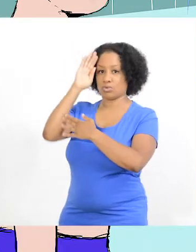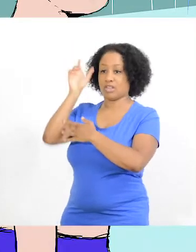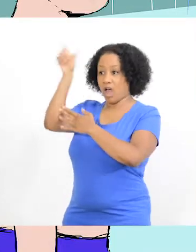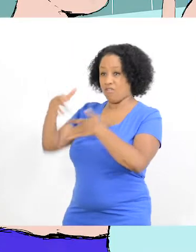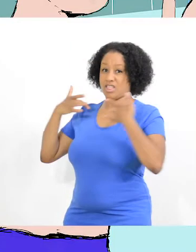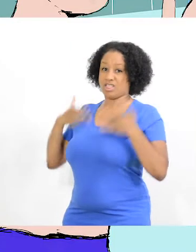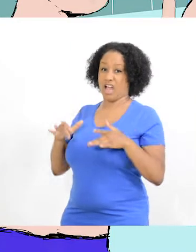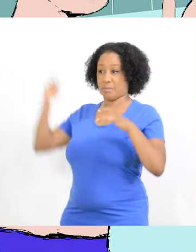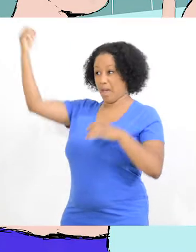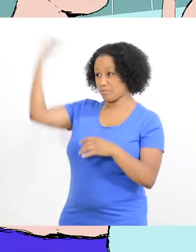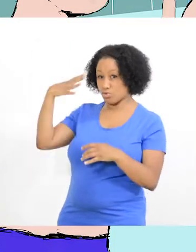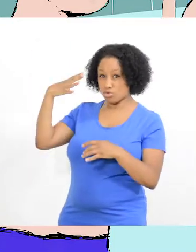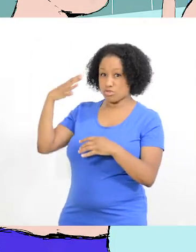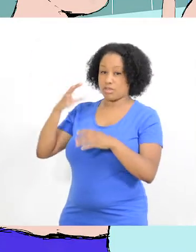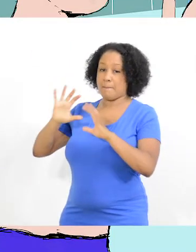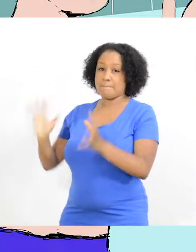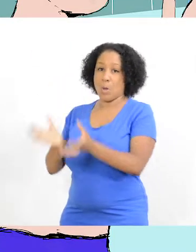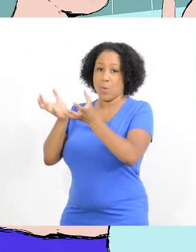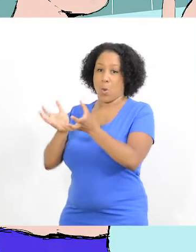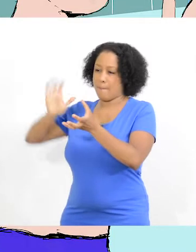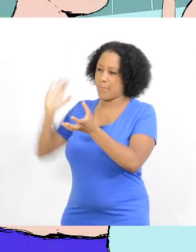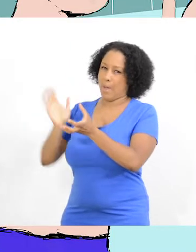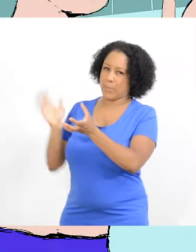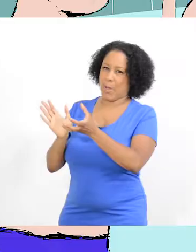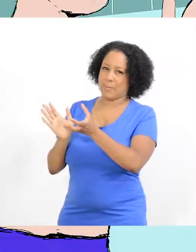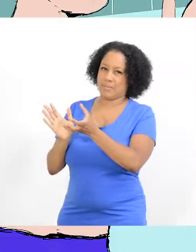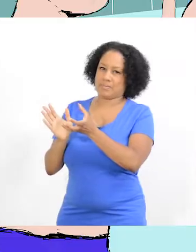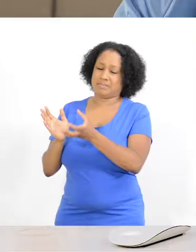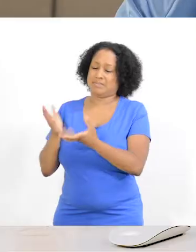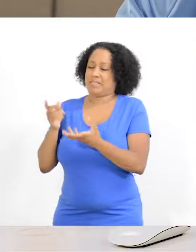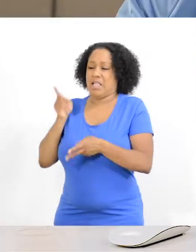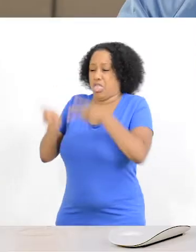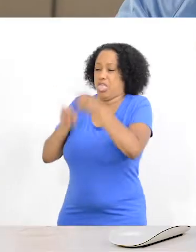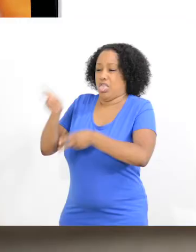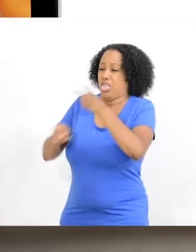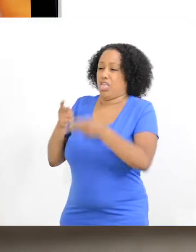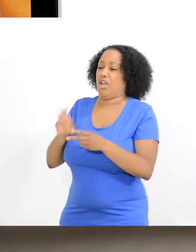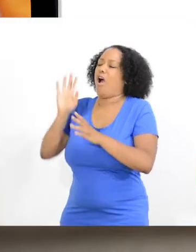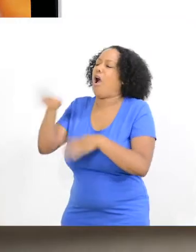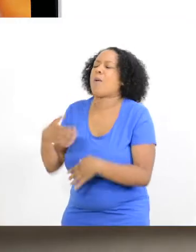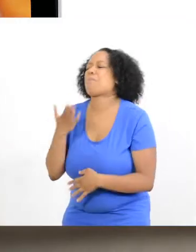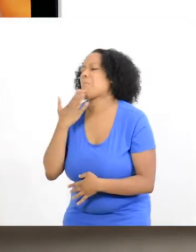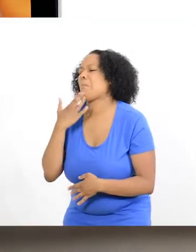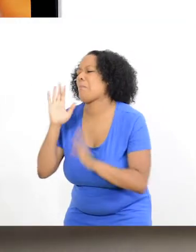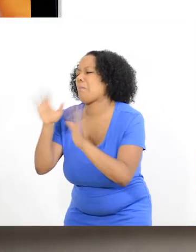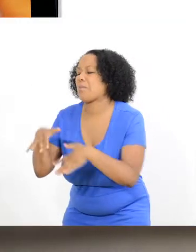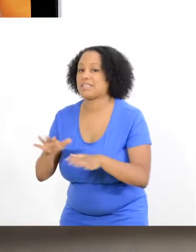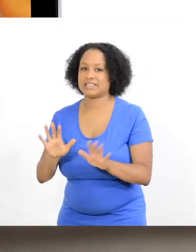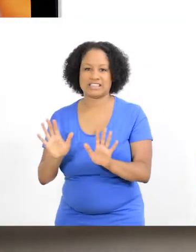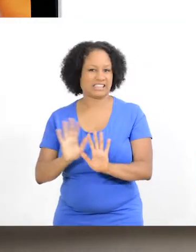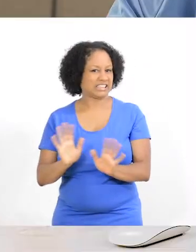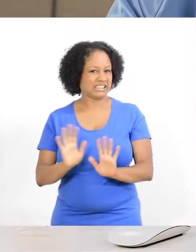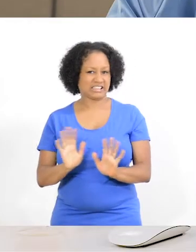auf den Hintern hauen. Tom mag das gar nicht, aber die Jungs finden das witzig und lachen. Also lacht er auch. Aber eigentlich ist mir gar nicht